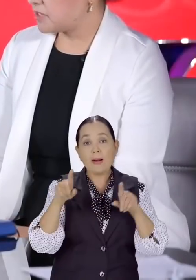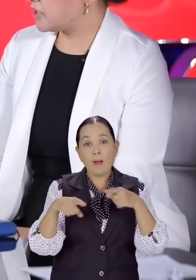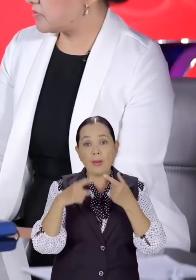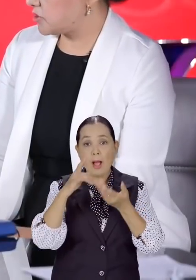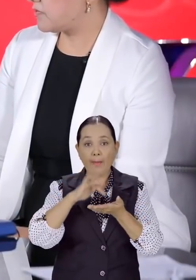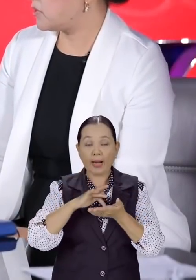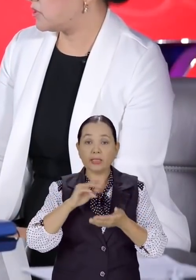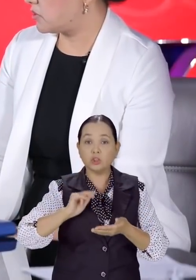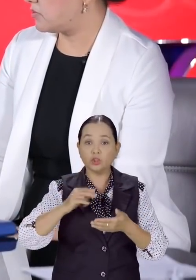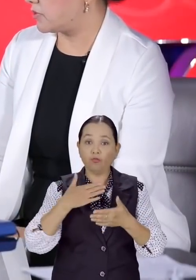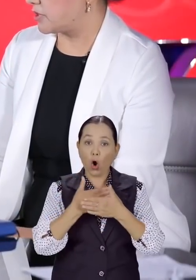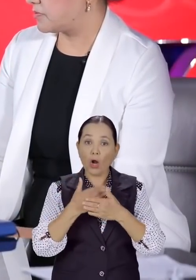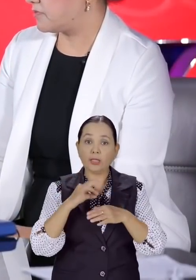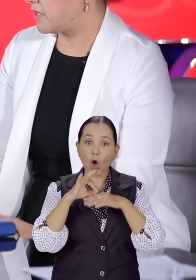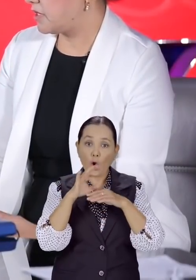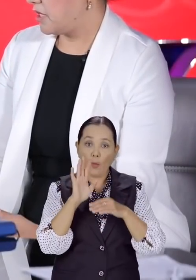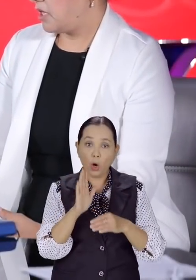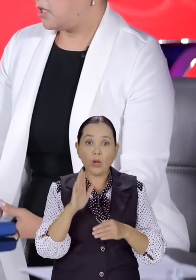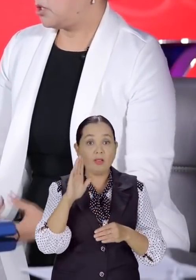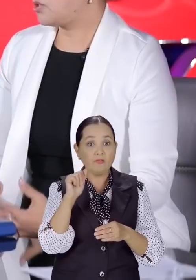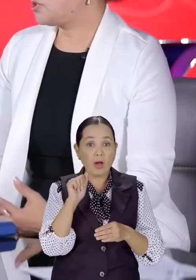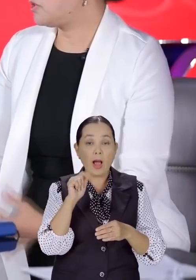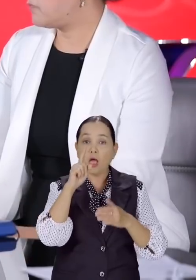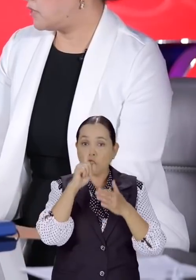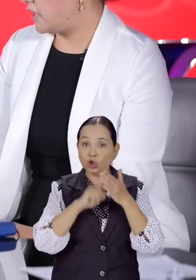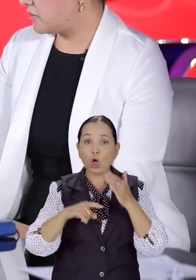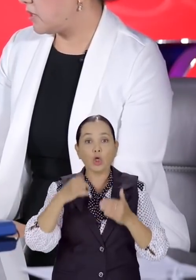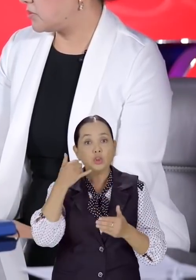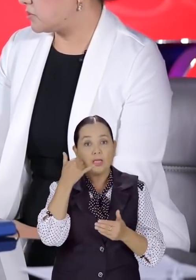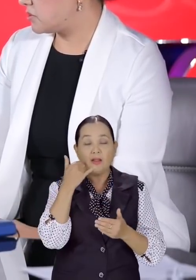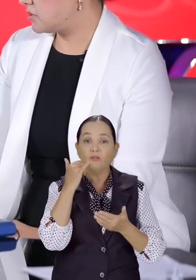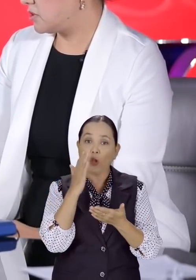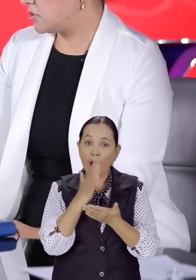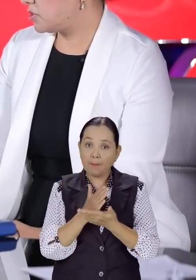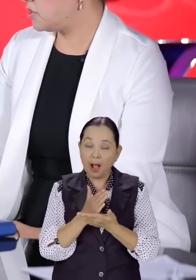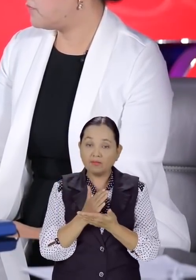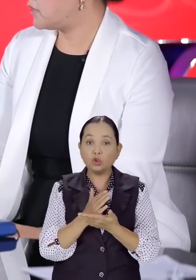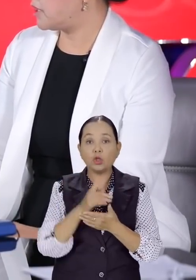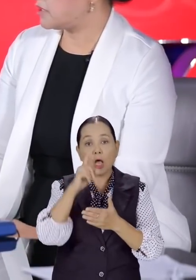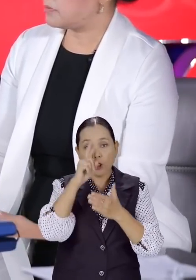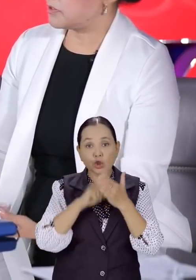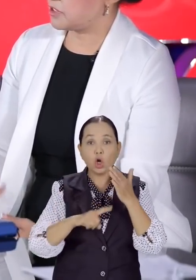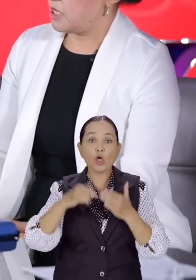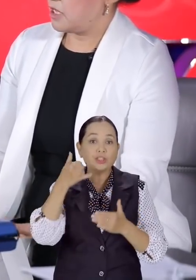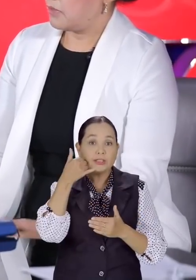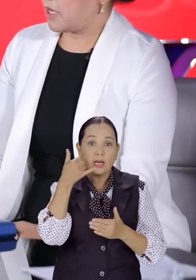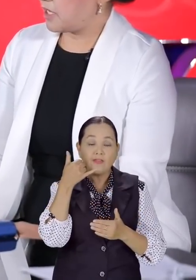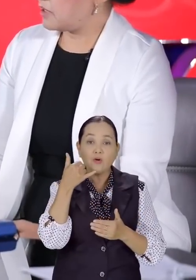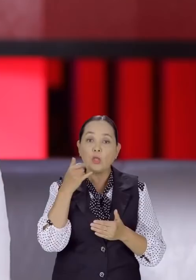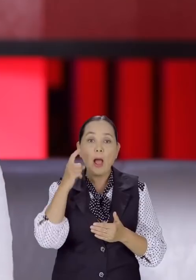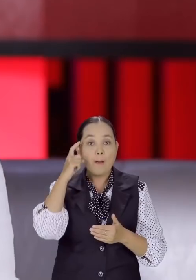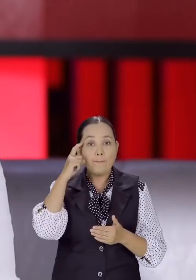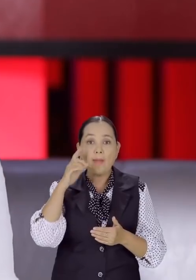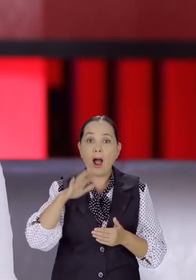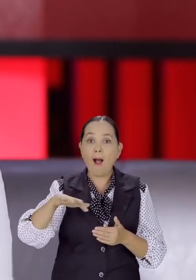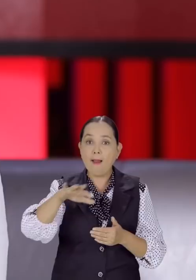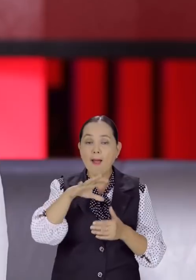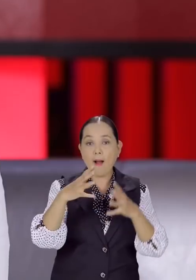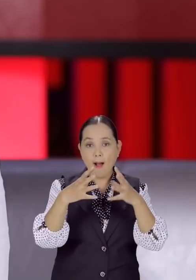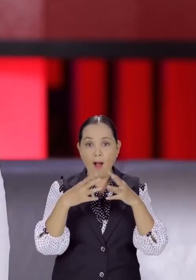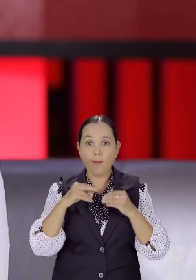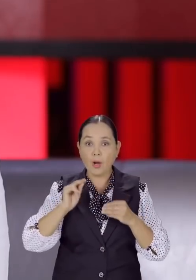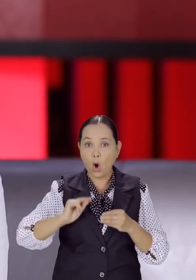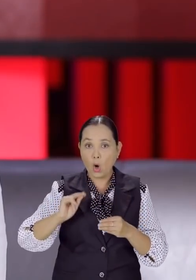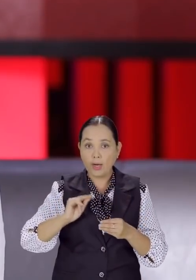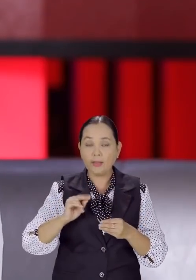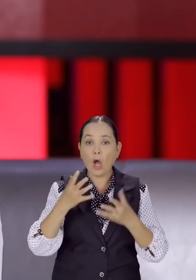reabilitatsiya markazlarimiz ish faoliyat olib boryapti va ishonch telefonlari mavjud. Ishonch telefonlari biz mahalla bilan